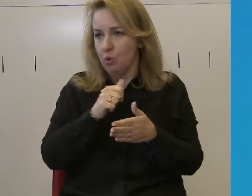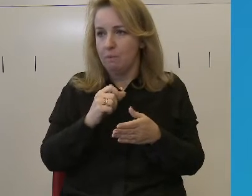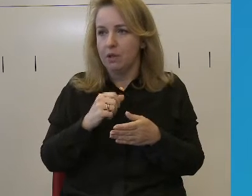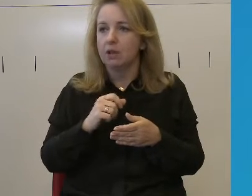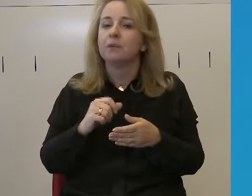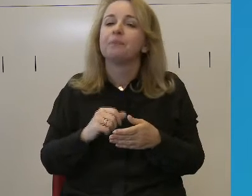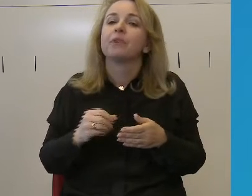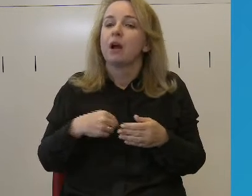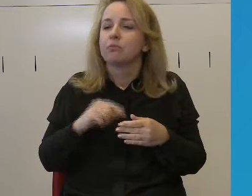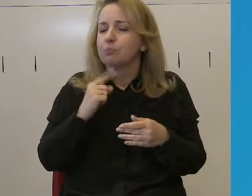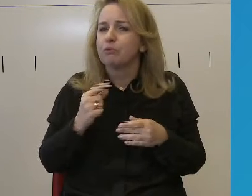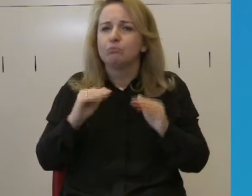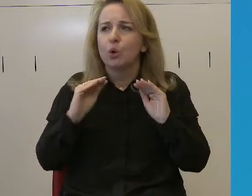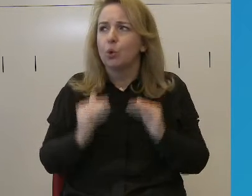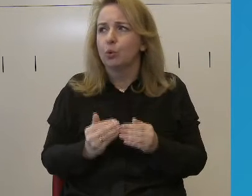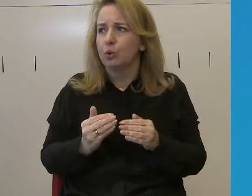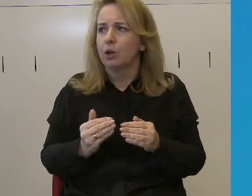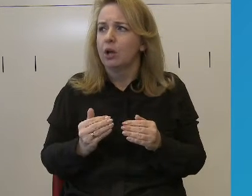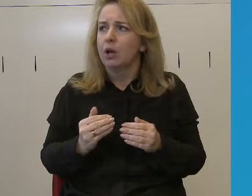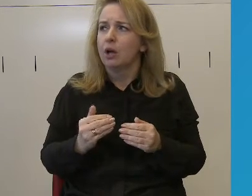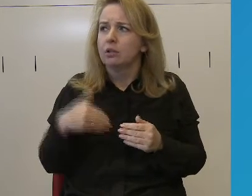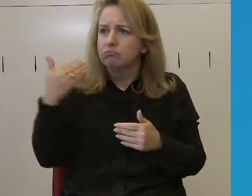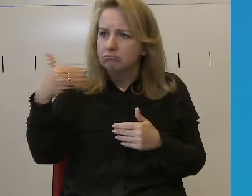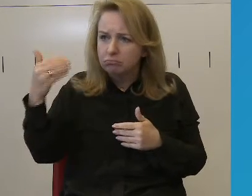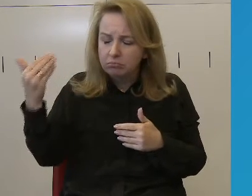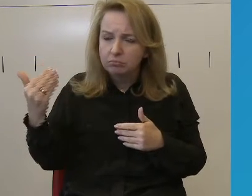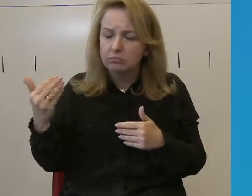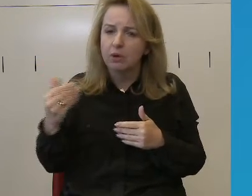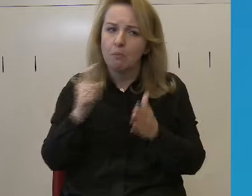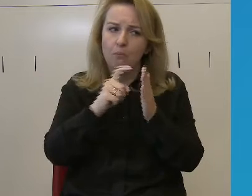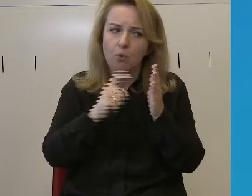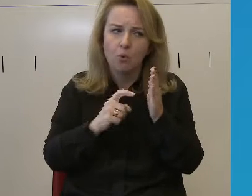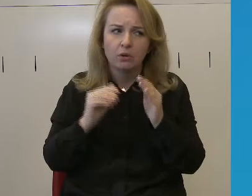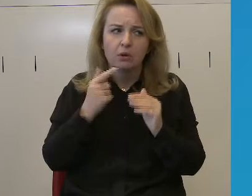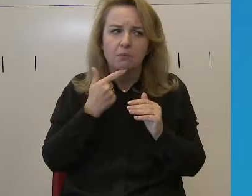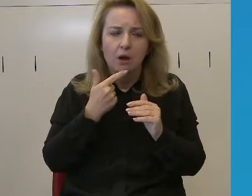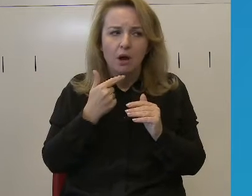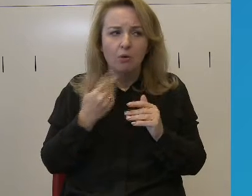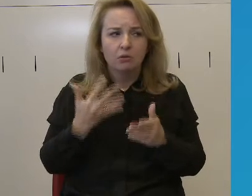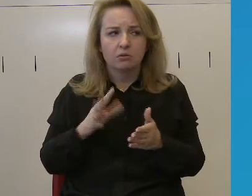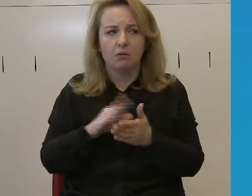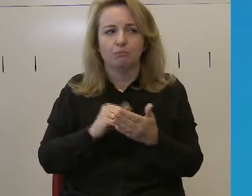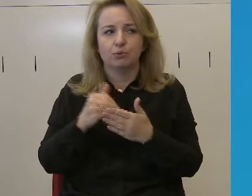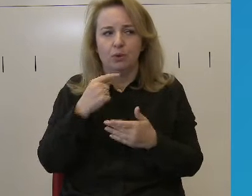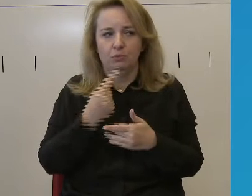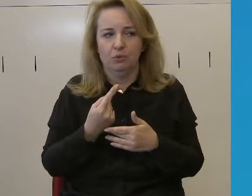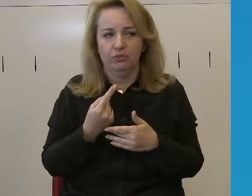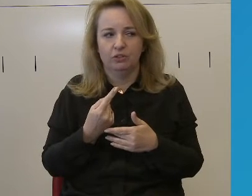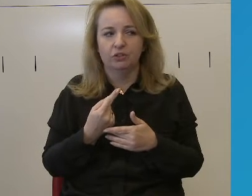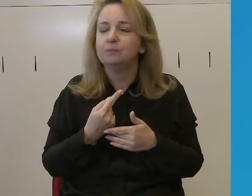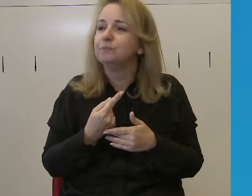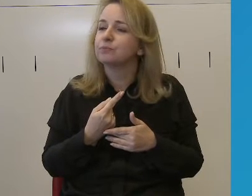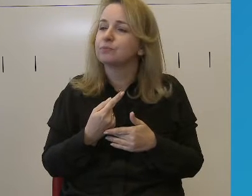Państwo pozwolą, króciutko postaram się w kilku punktach podać przykłady, czy też może nieco